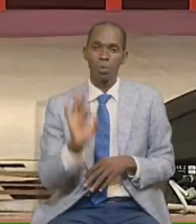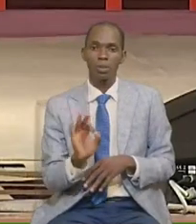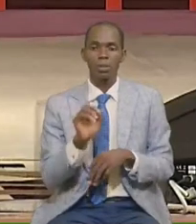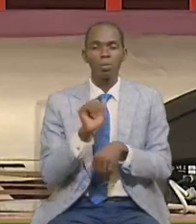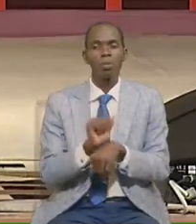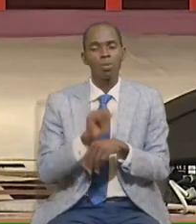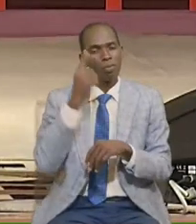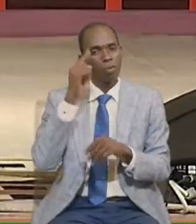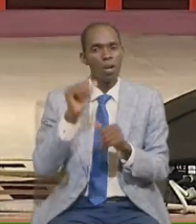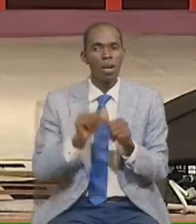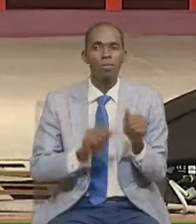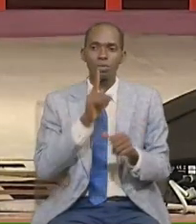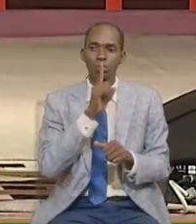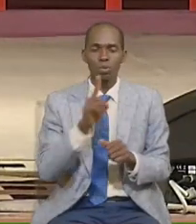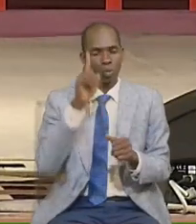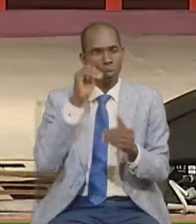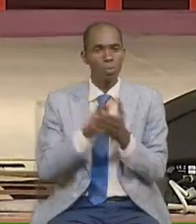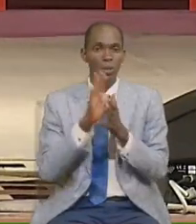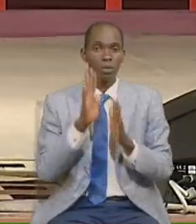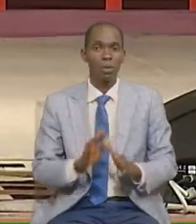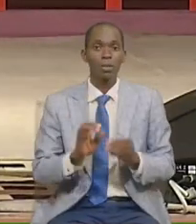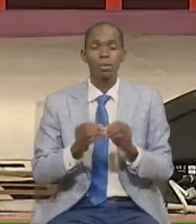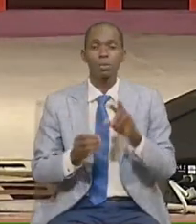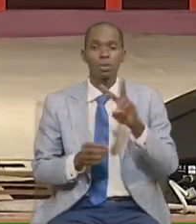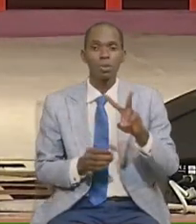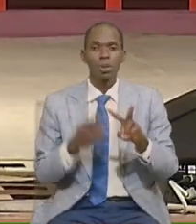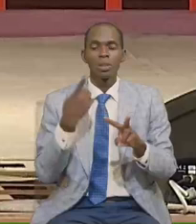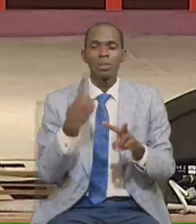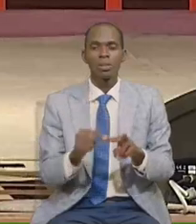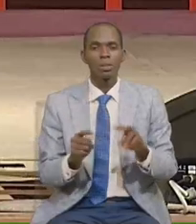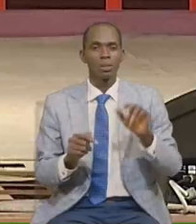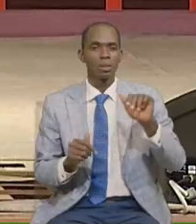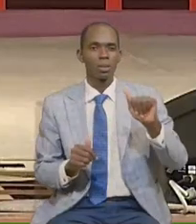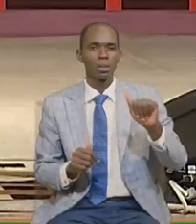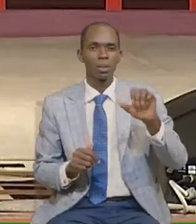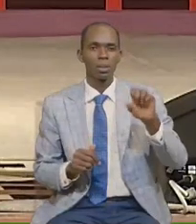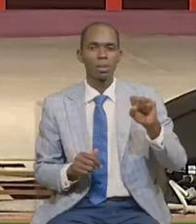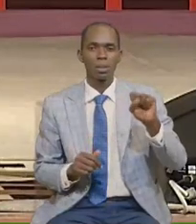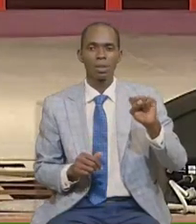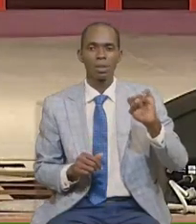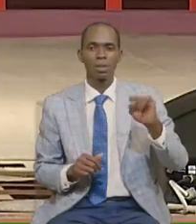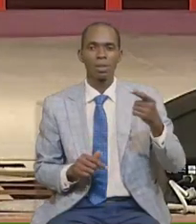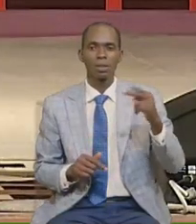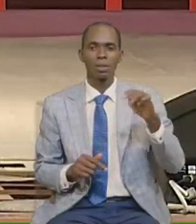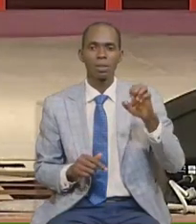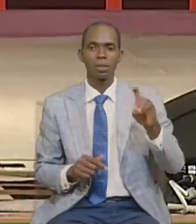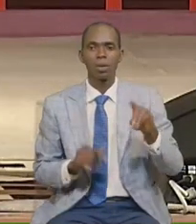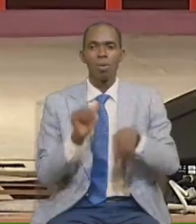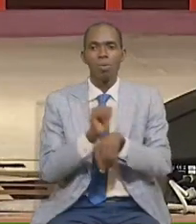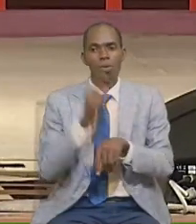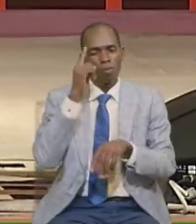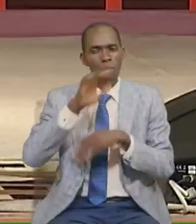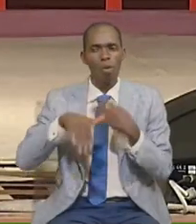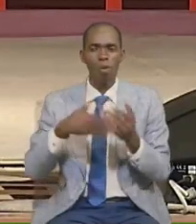croyant. Deuxièmement, l'œuvre assignée pour tous les frères, quiconque est appelé enfant de Dieu, frères